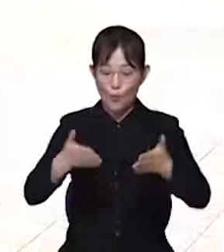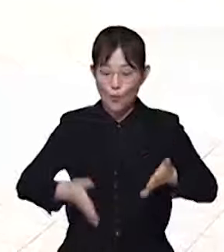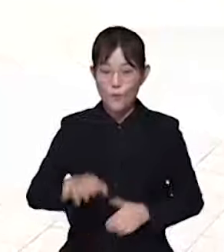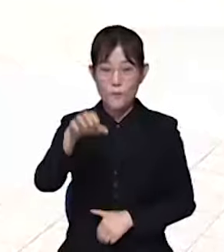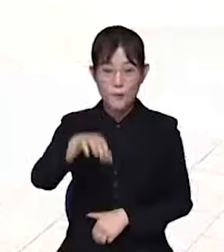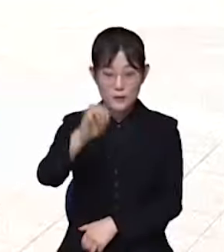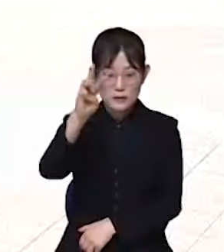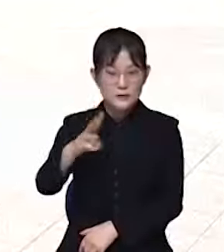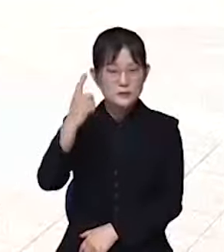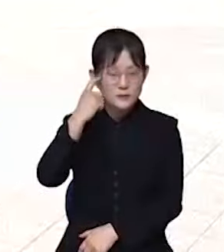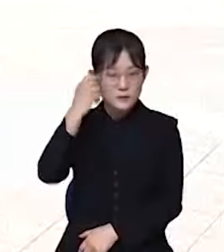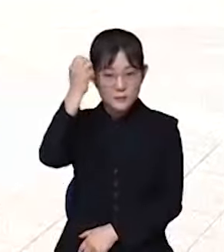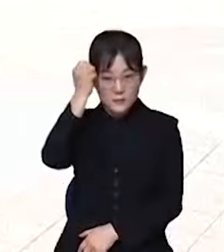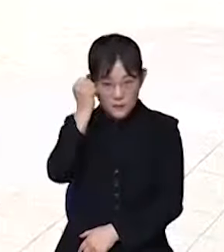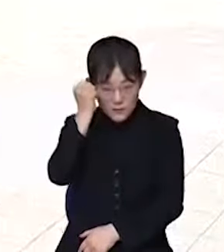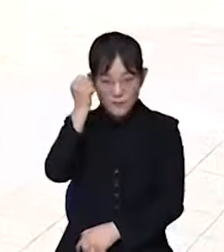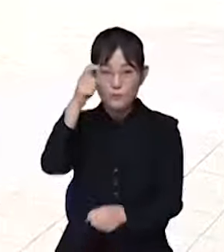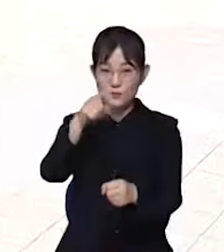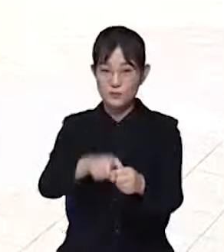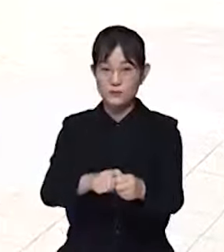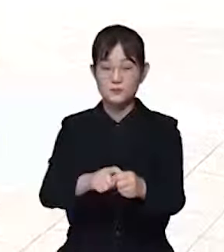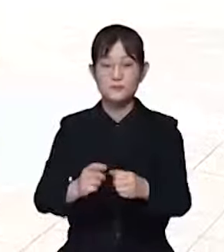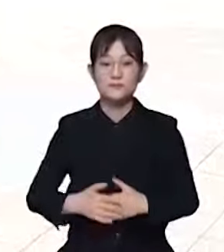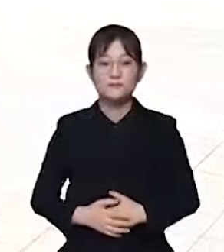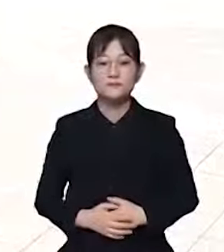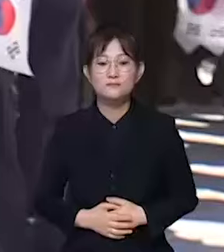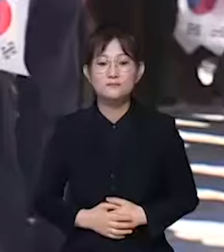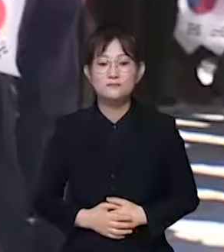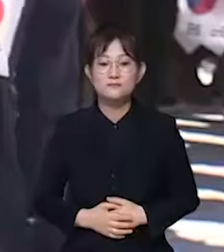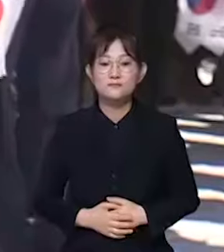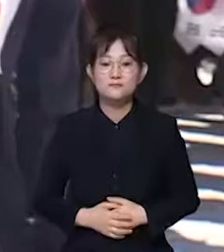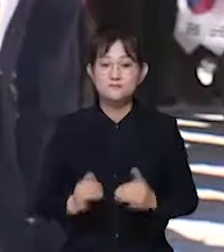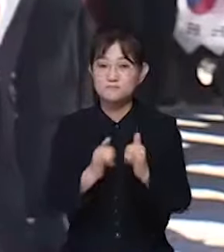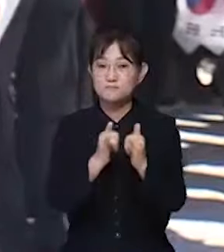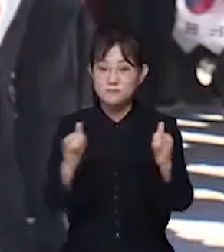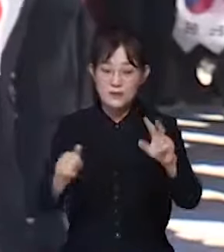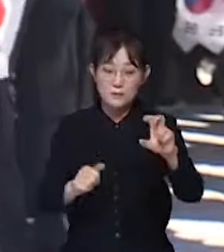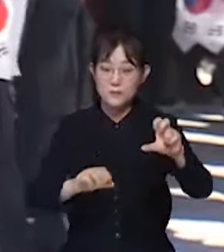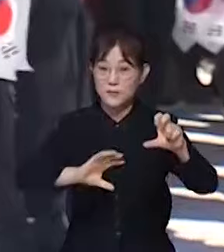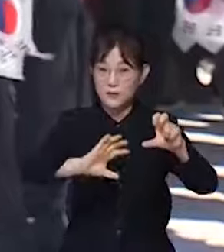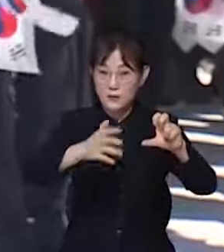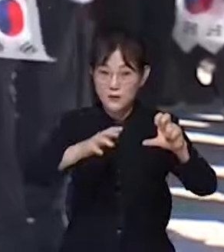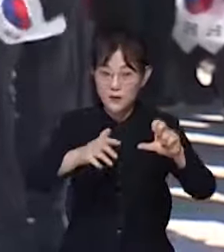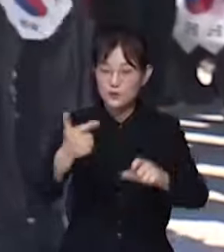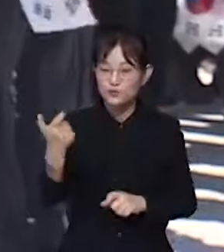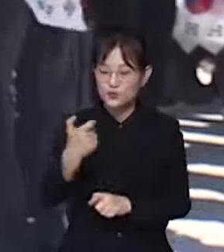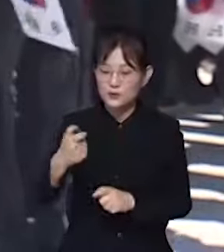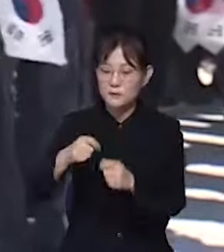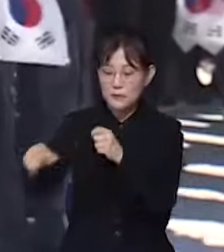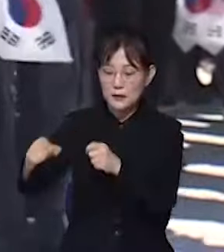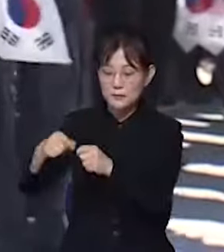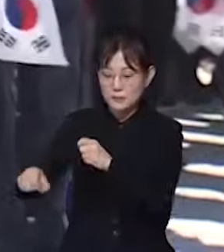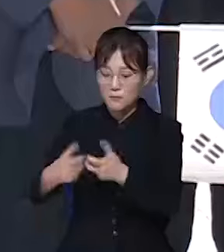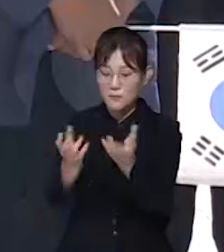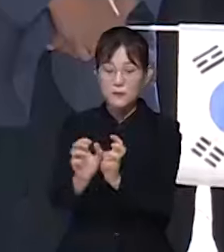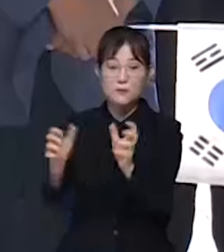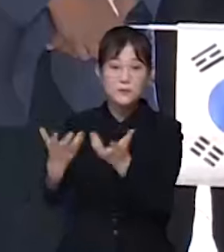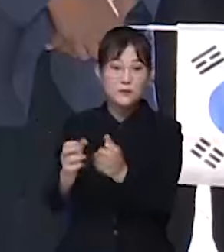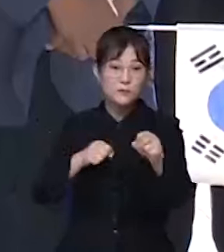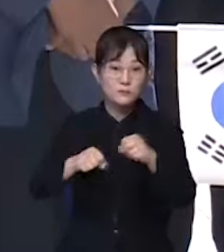광주 정신을 잊지 않고 기억하기 위해서입니다. 향우들은 25개 국가 60개 지회에서